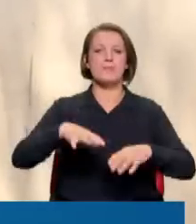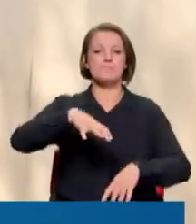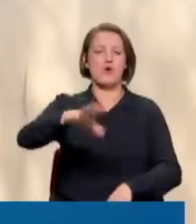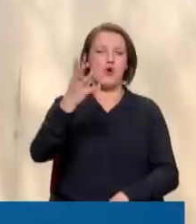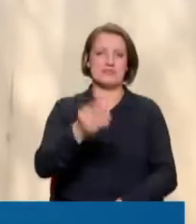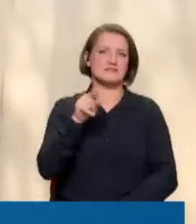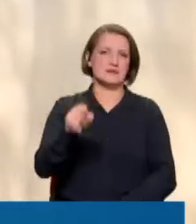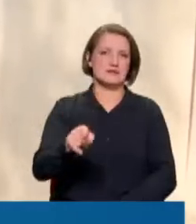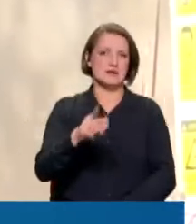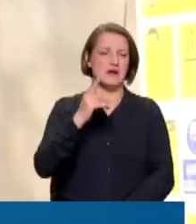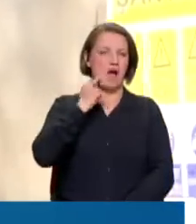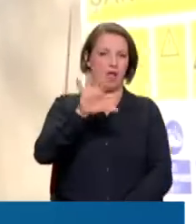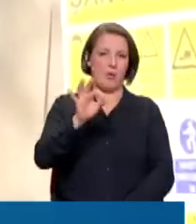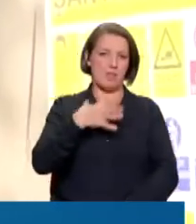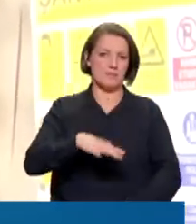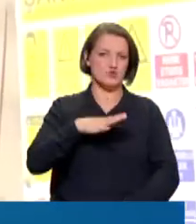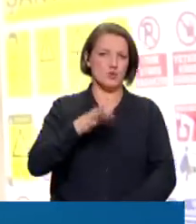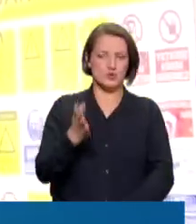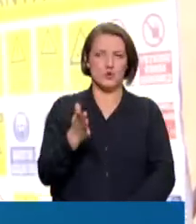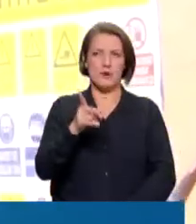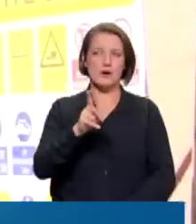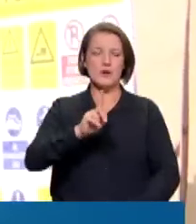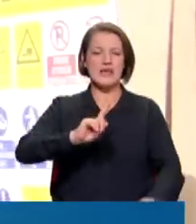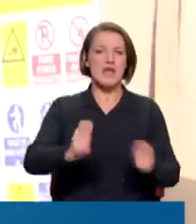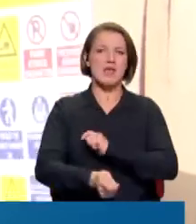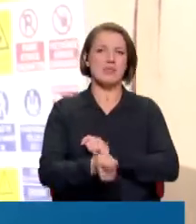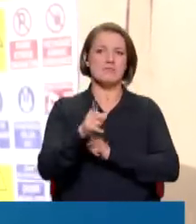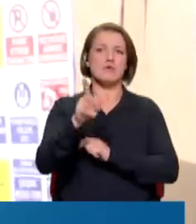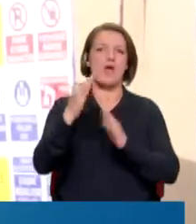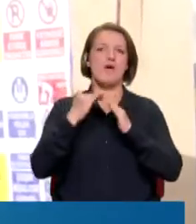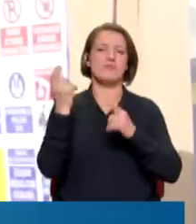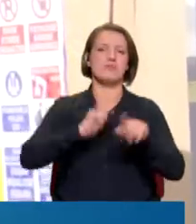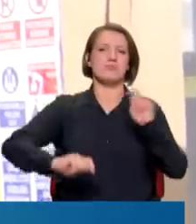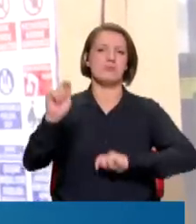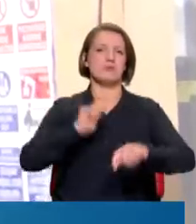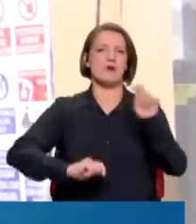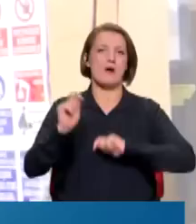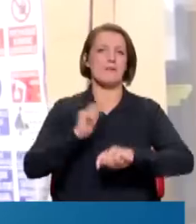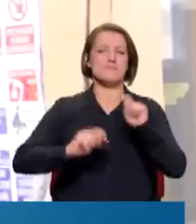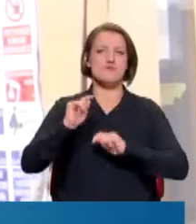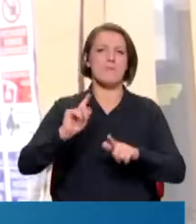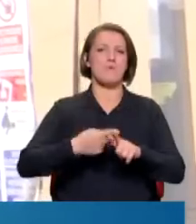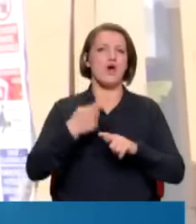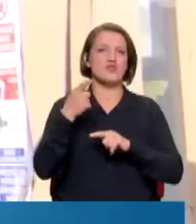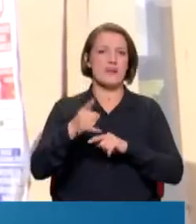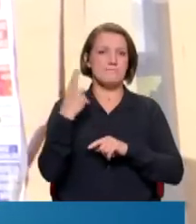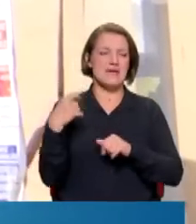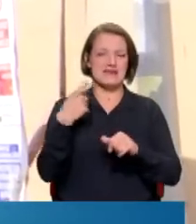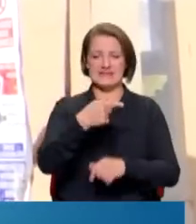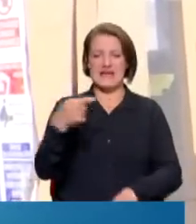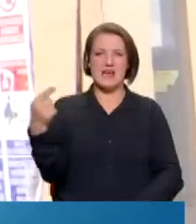olmasıydı ama o beklenti yerine bu arazi konuta dönüştürüldü ve Bu projede bir